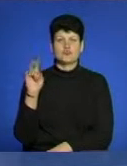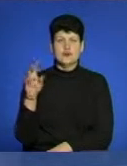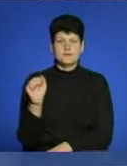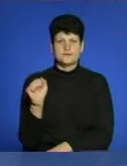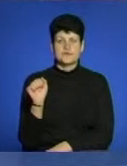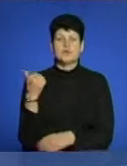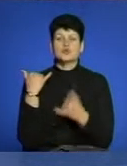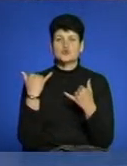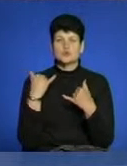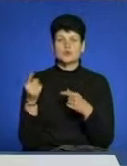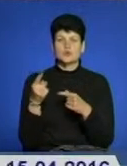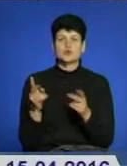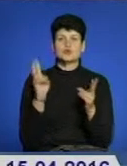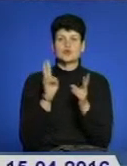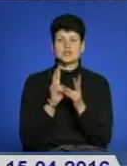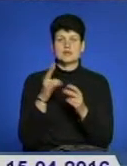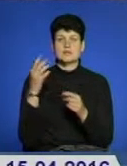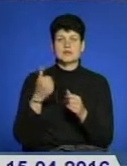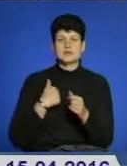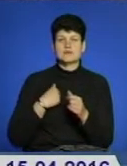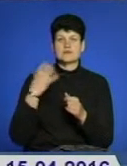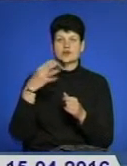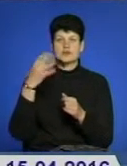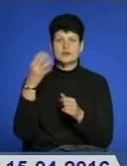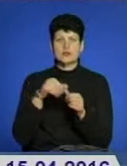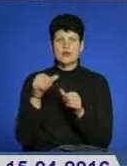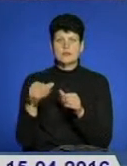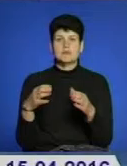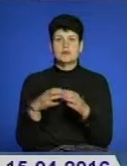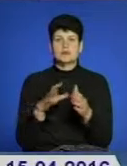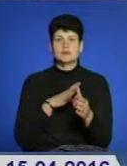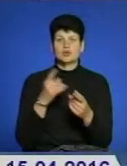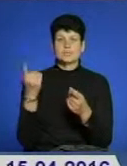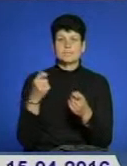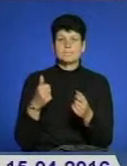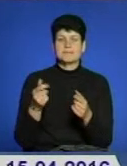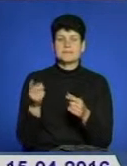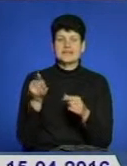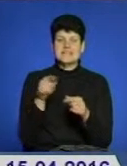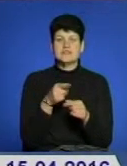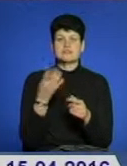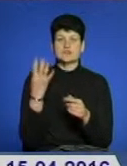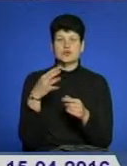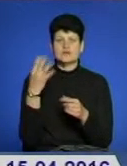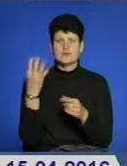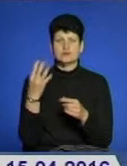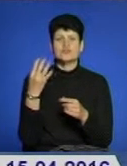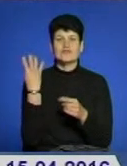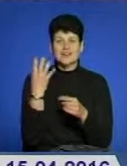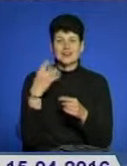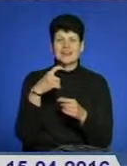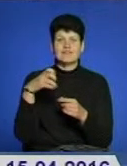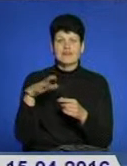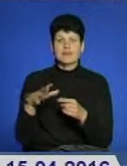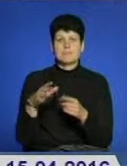Сьогодні у Тернополі зустрічали бійців 44-ї окремої артилерійської бригади, які були призвані під час 4-ї хвилі мобілізації. Понад рік